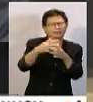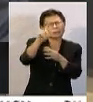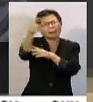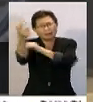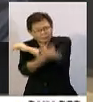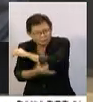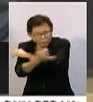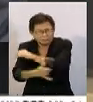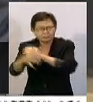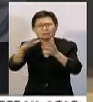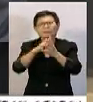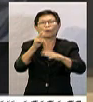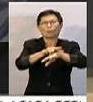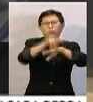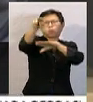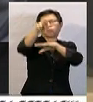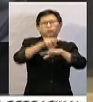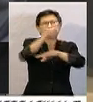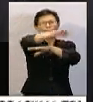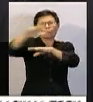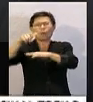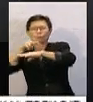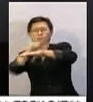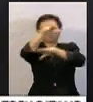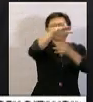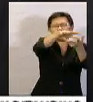can destroy North Korea totally.